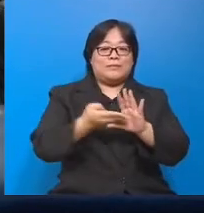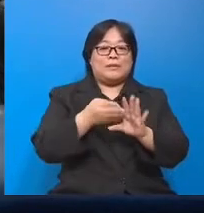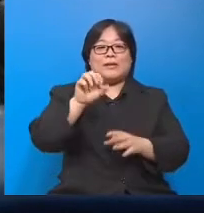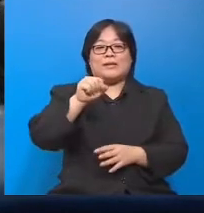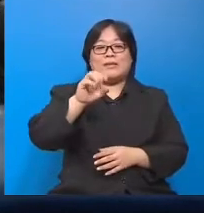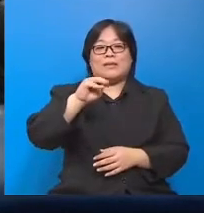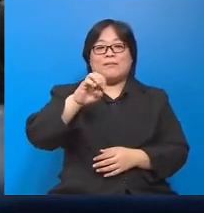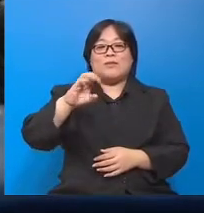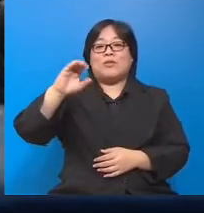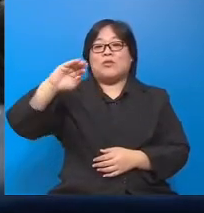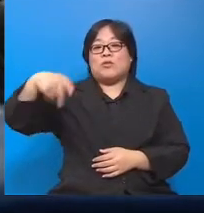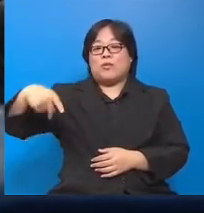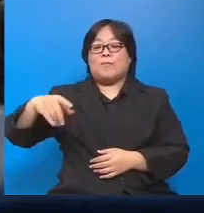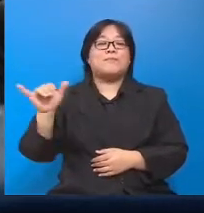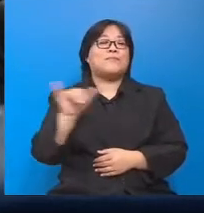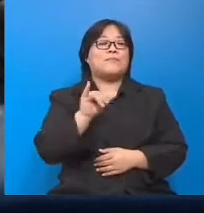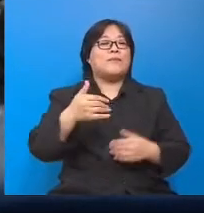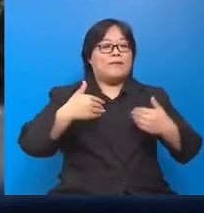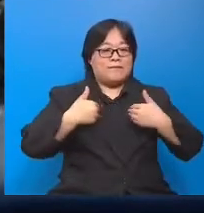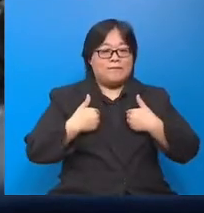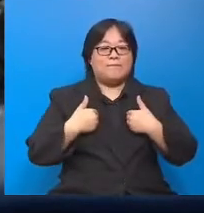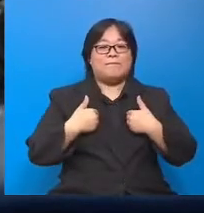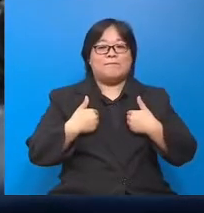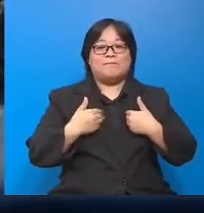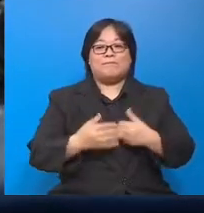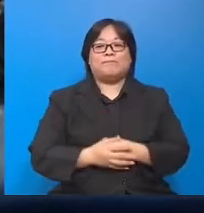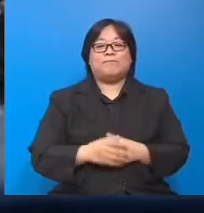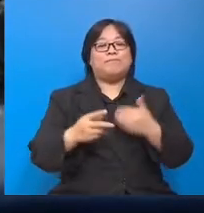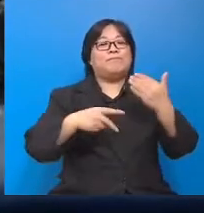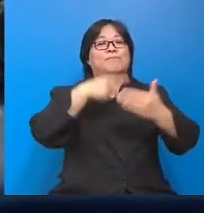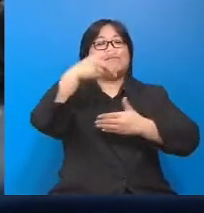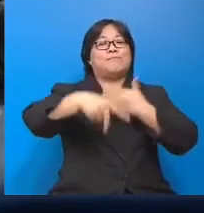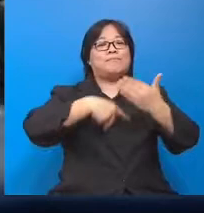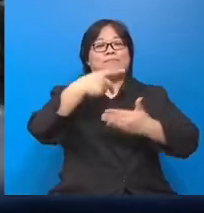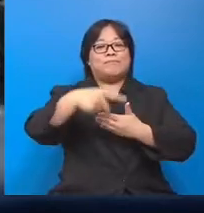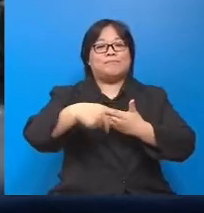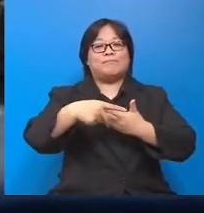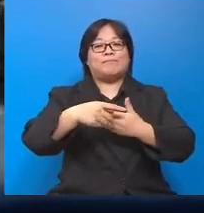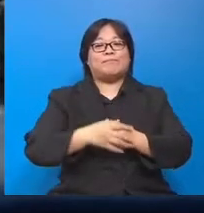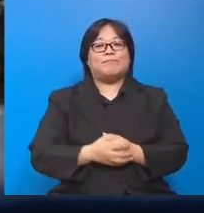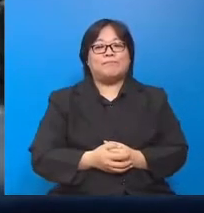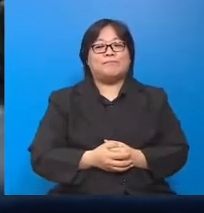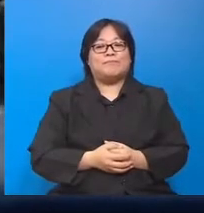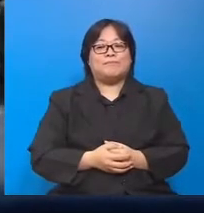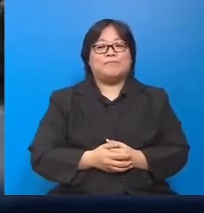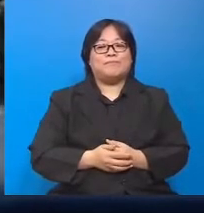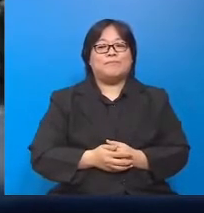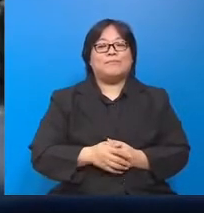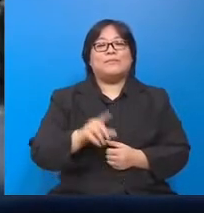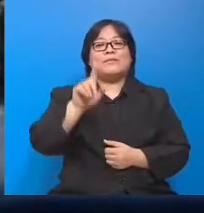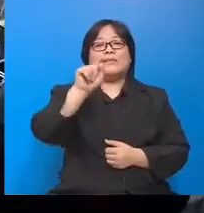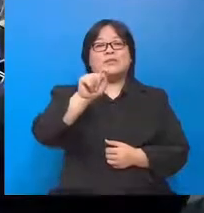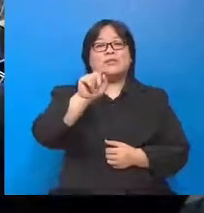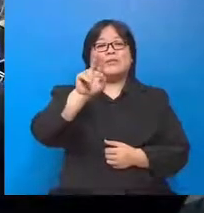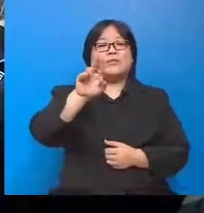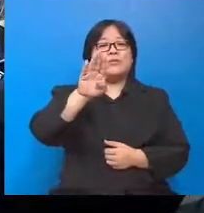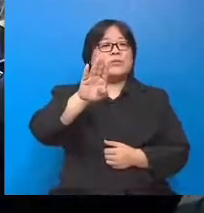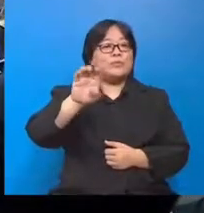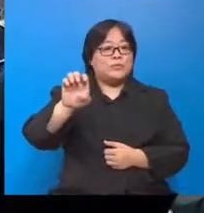asbansub22 mengadakan program sebagai Cup